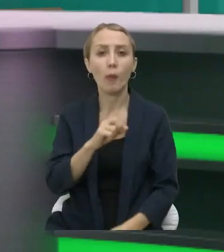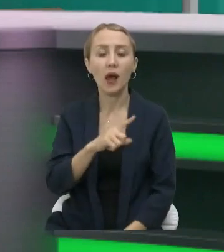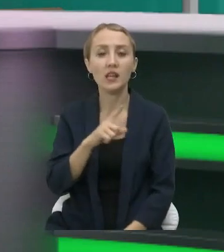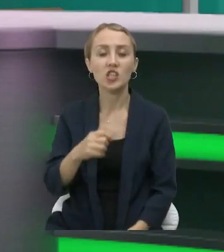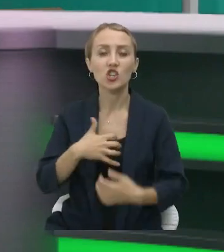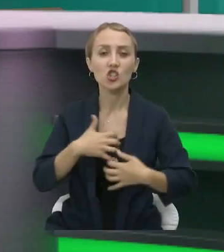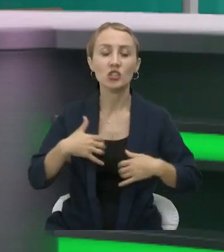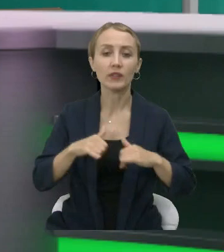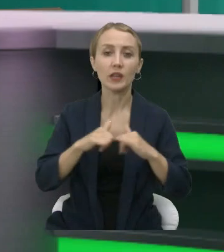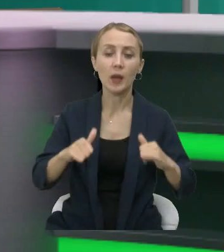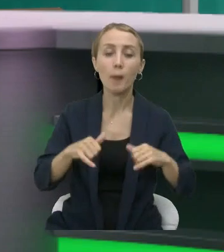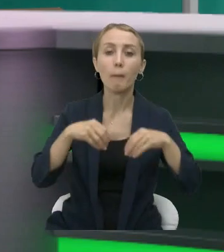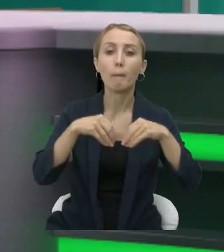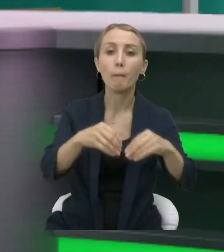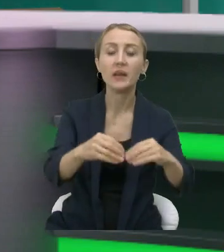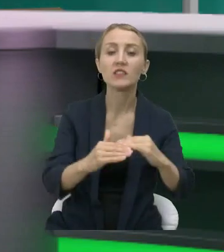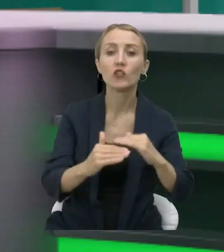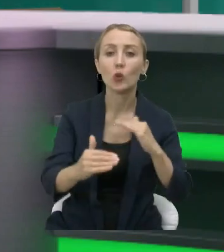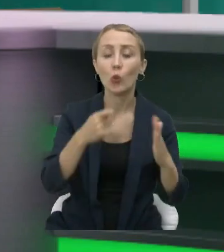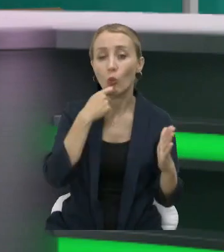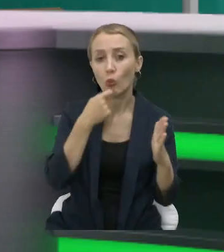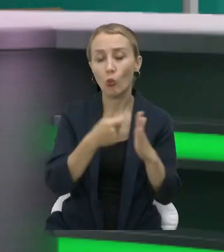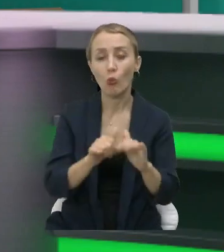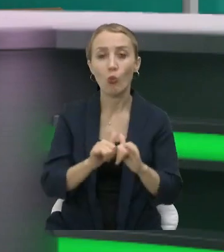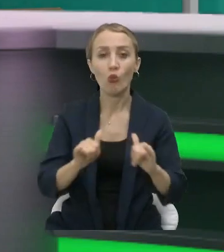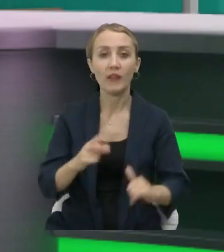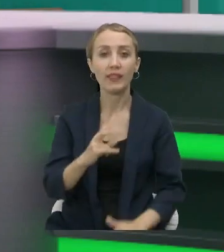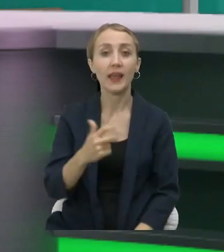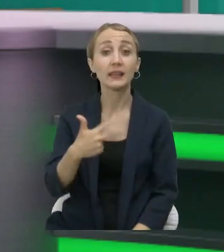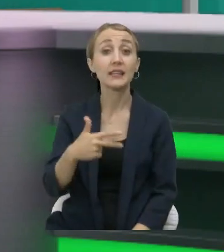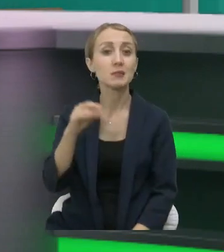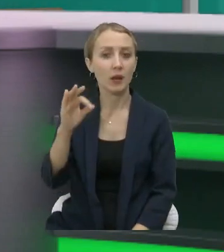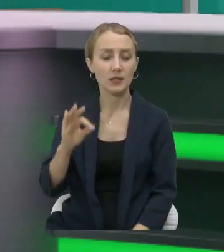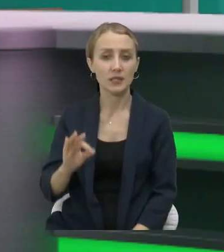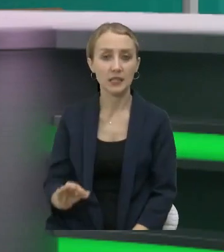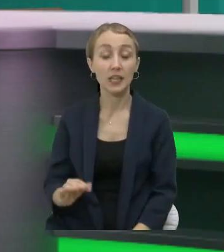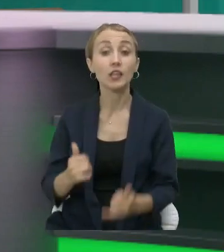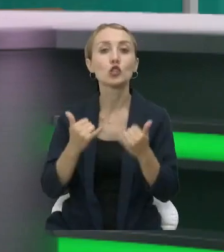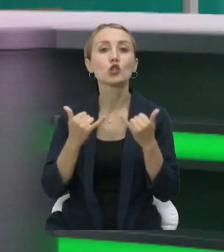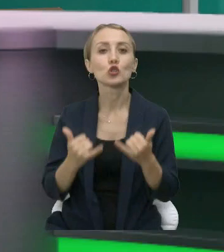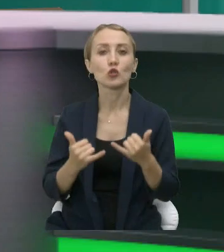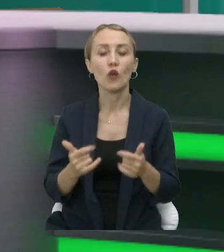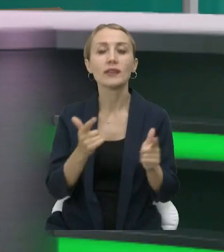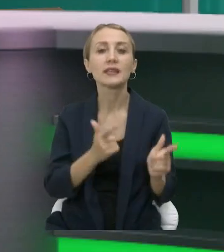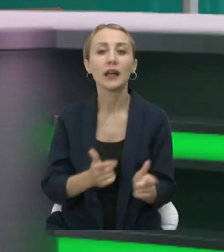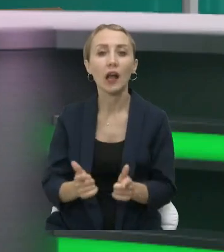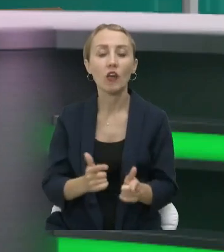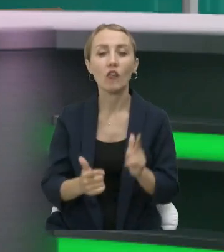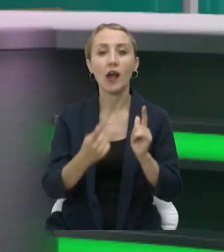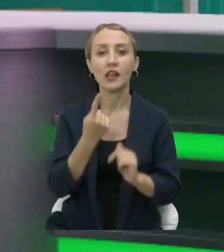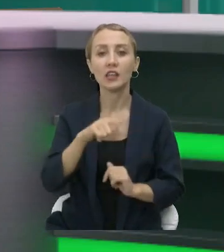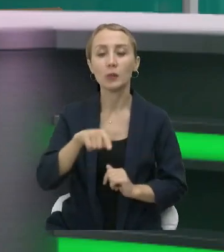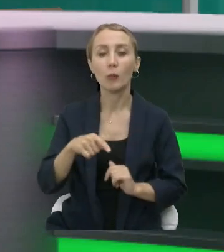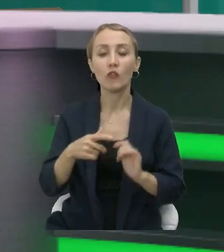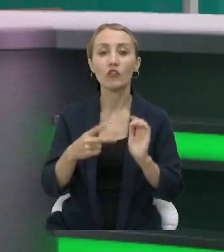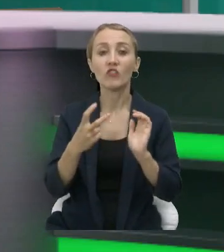животноводства посевные площади кормовых культур увеличены почти на 30%. На сегодня уже заготовлено 1 миллион 200